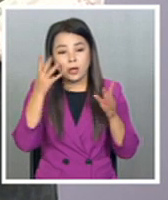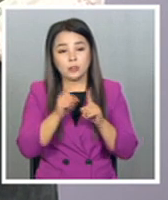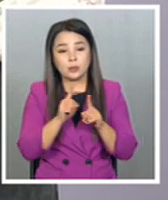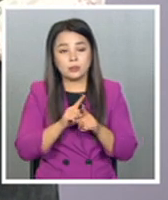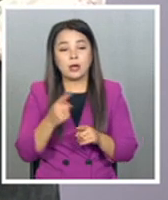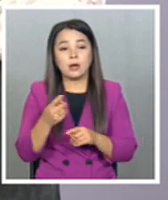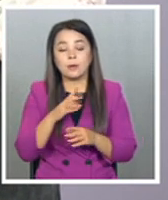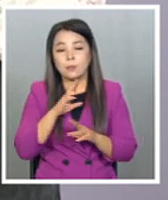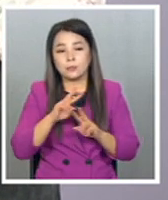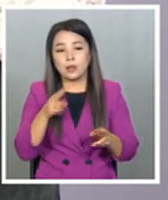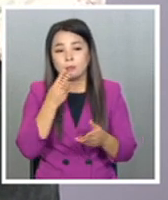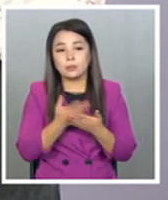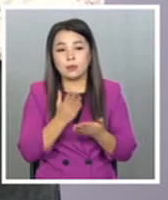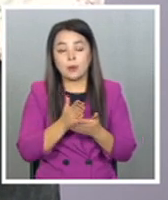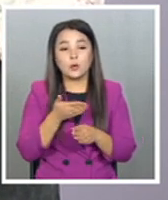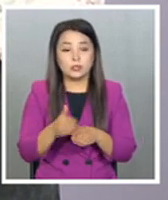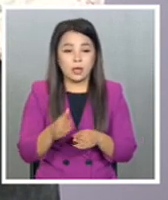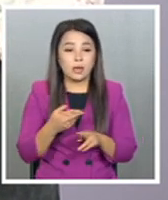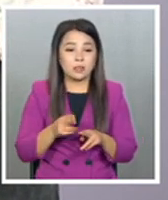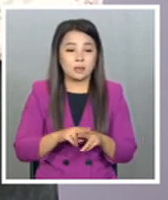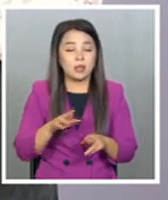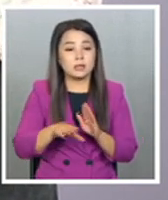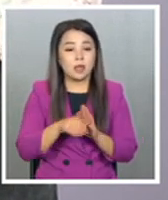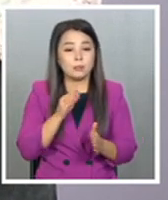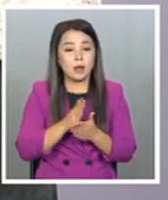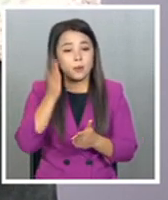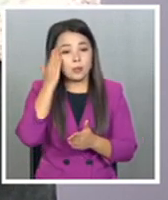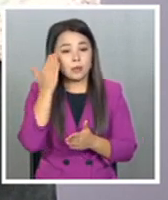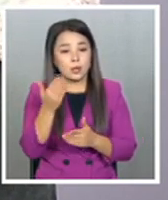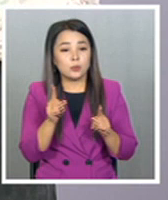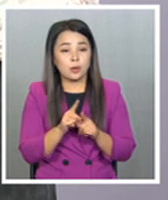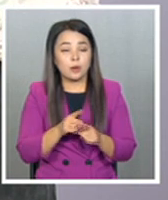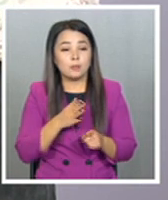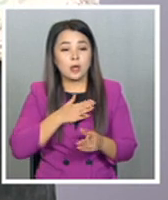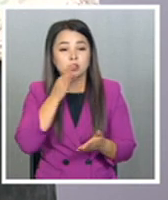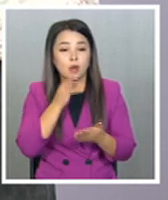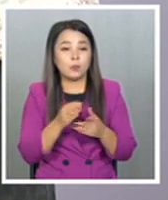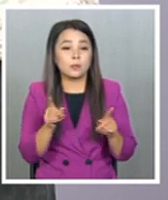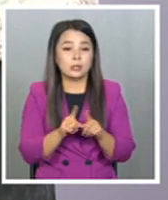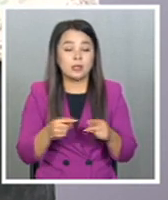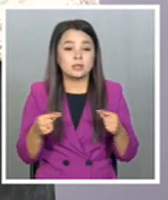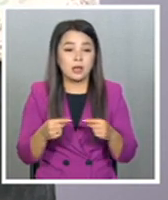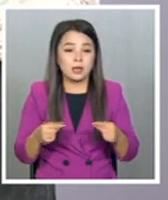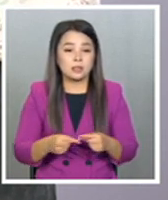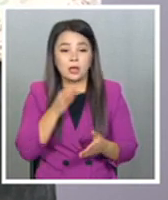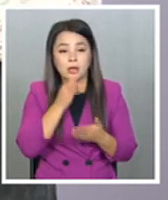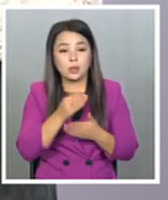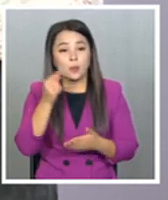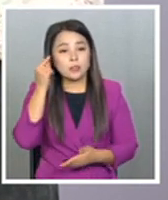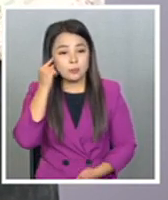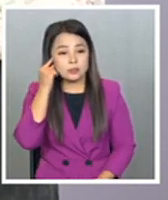бөлшегі. Оқушылар, сіздердің таңдаған пікірлеріңізде біздің жауаптарымызбен сәйкес келеді деп